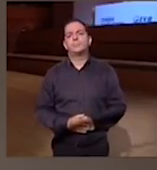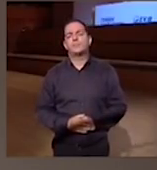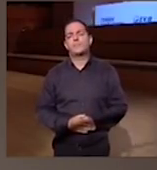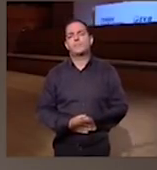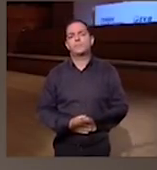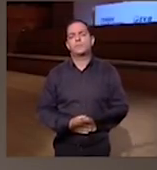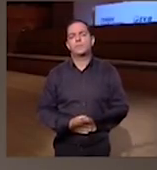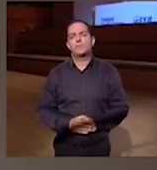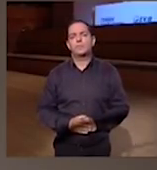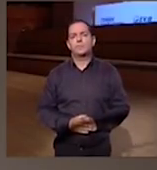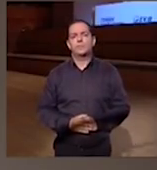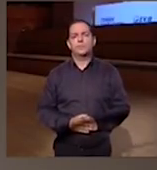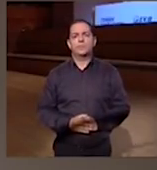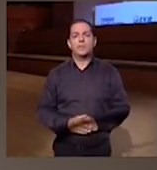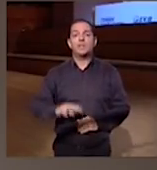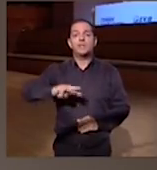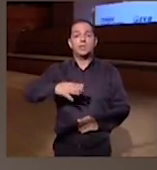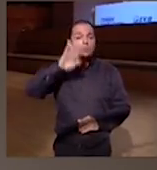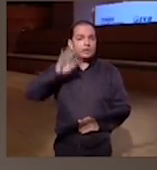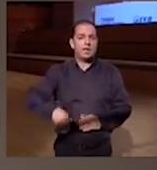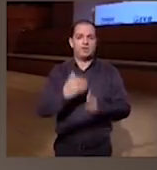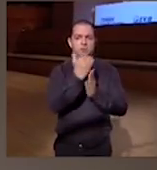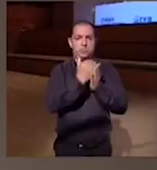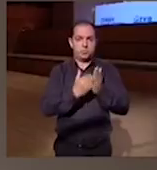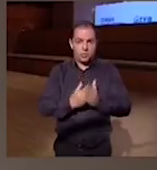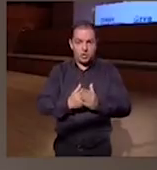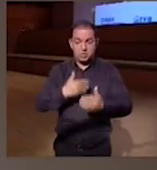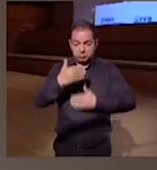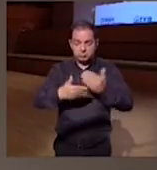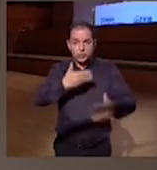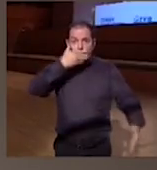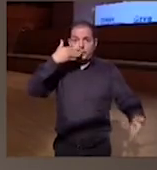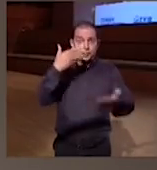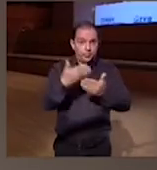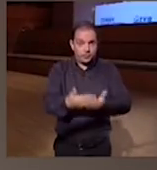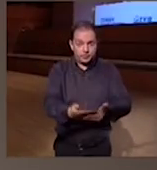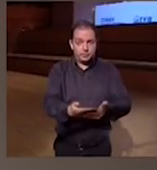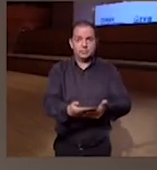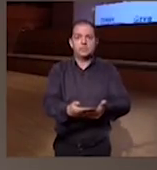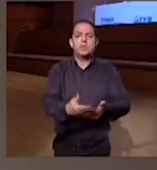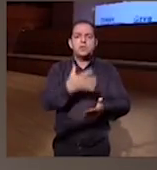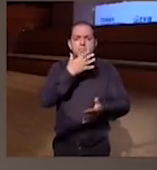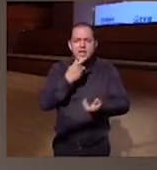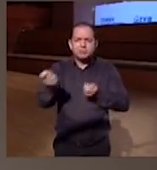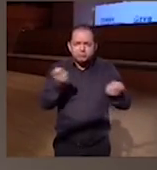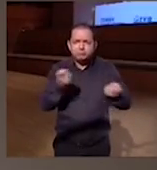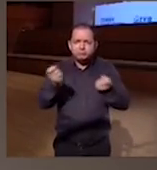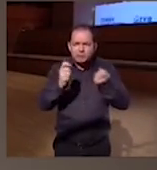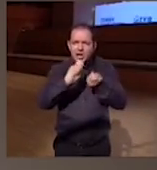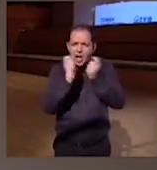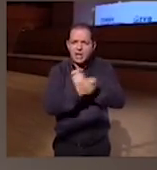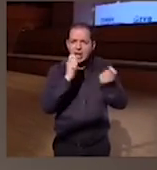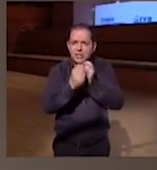Ολοκληρώνουμε το 3ο και τελευταίο πρόγραμμα, έχοντας υλοποιήσει ένα δραστικό πρόγραμμα μεταρρυθμίσεων και